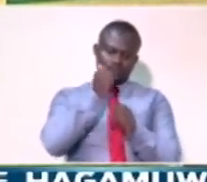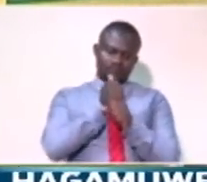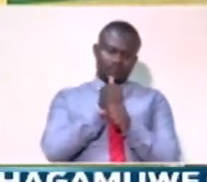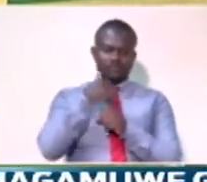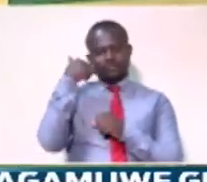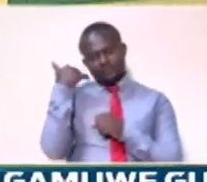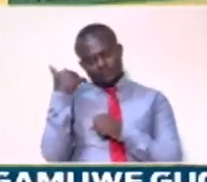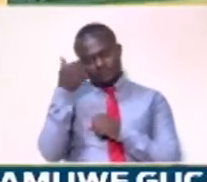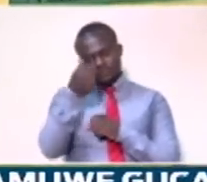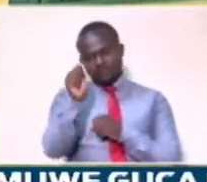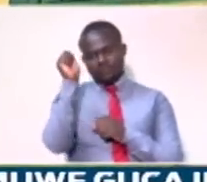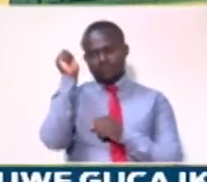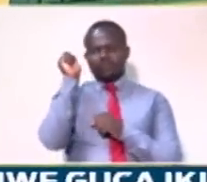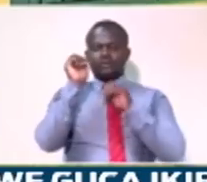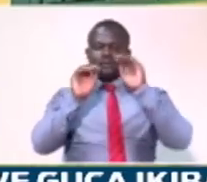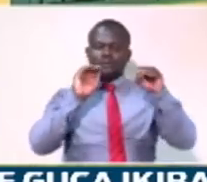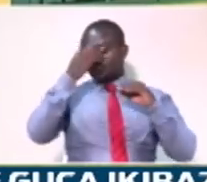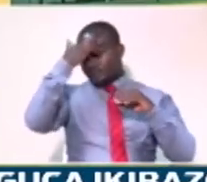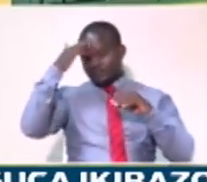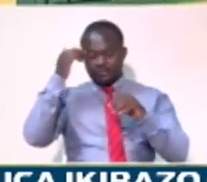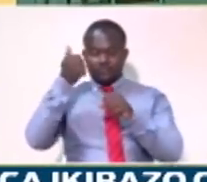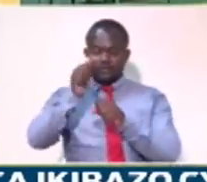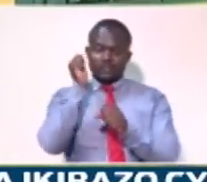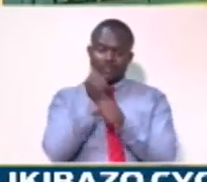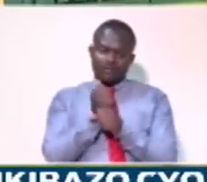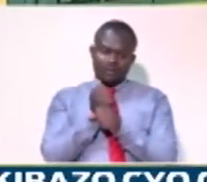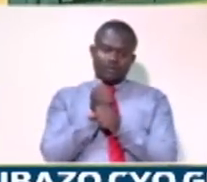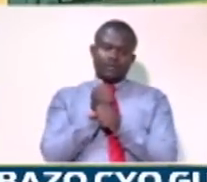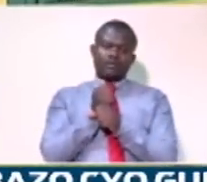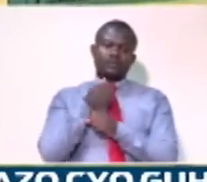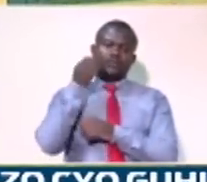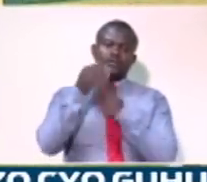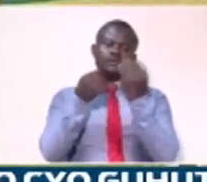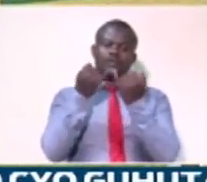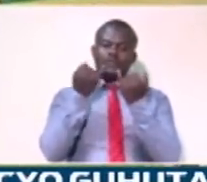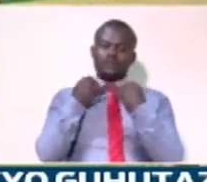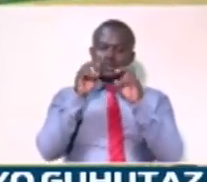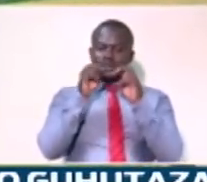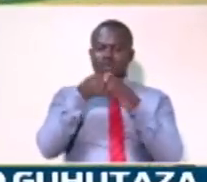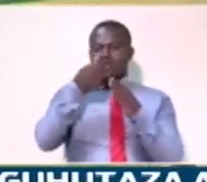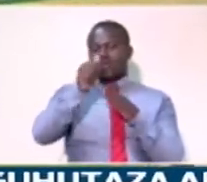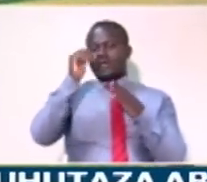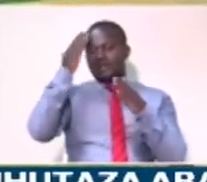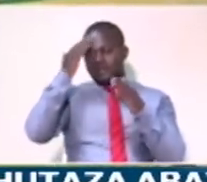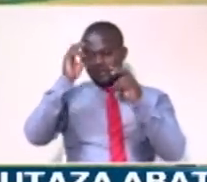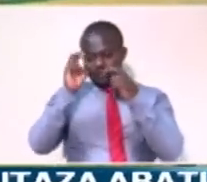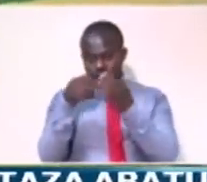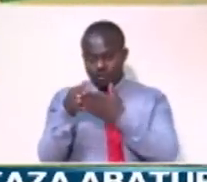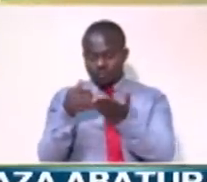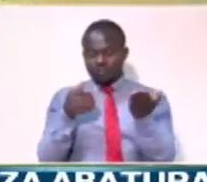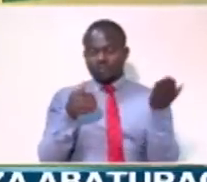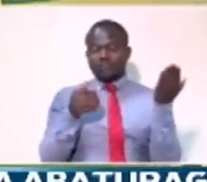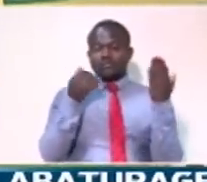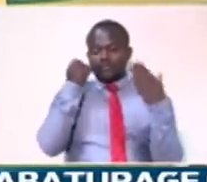turamuhamagara tumubaza impamvu yabikoze atugwira ko ngo wengo yarazi ko